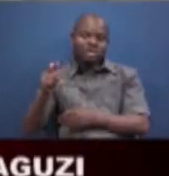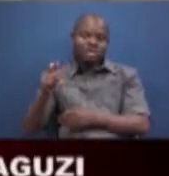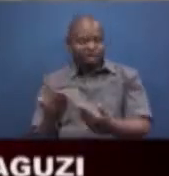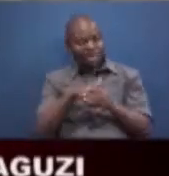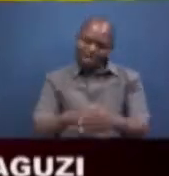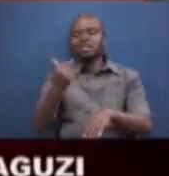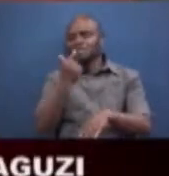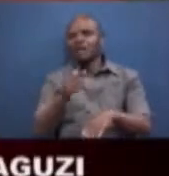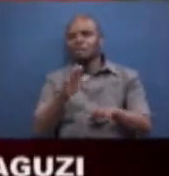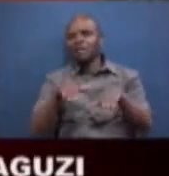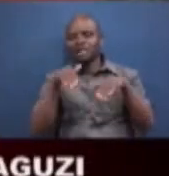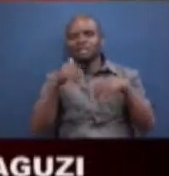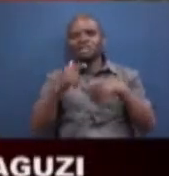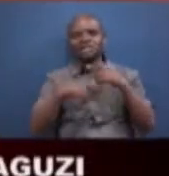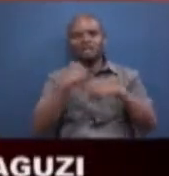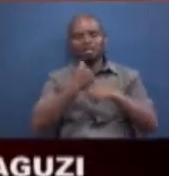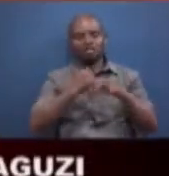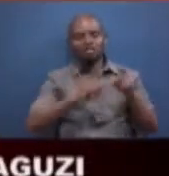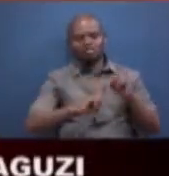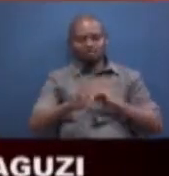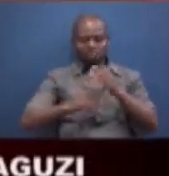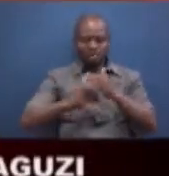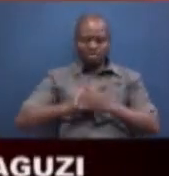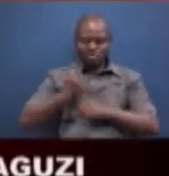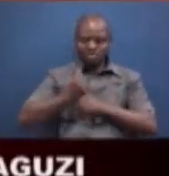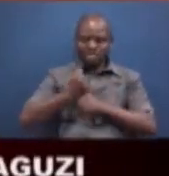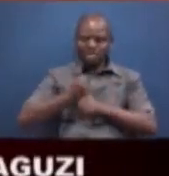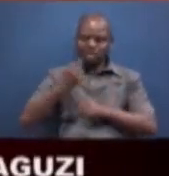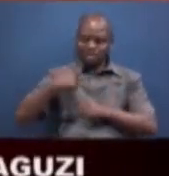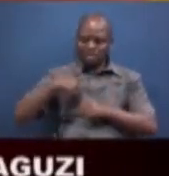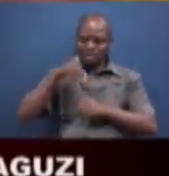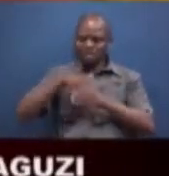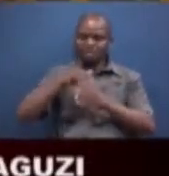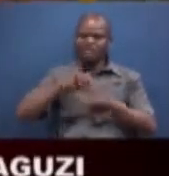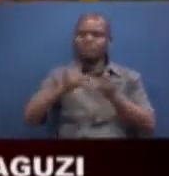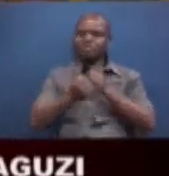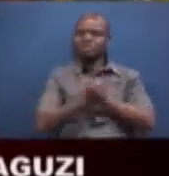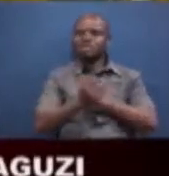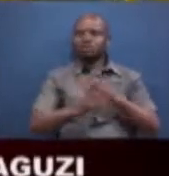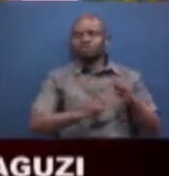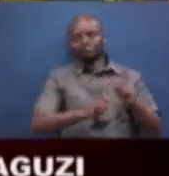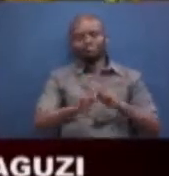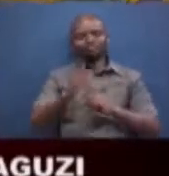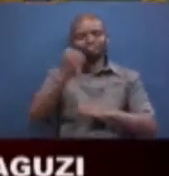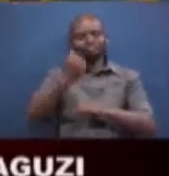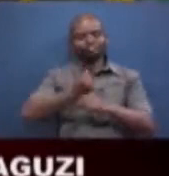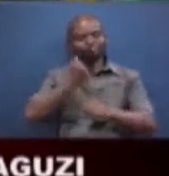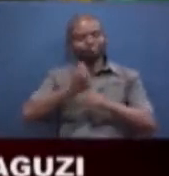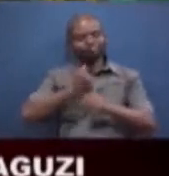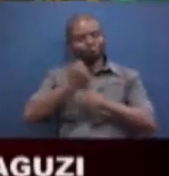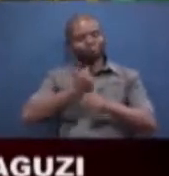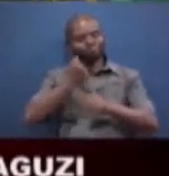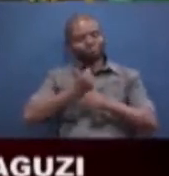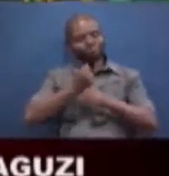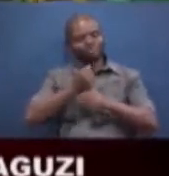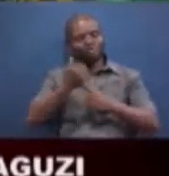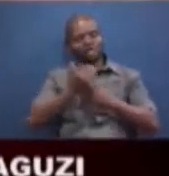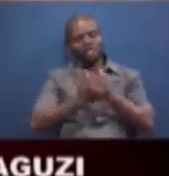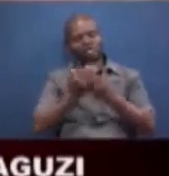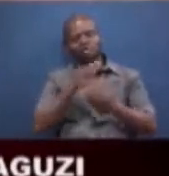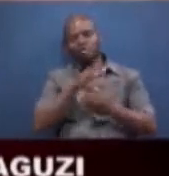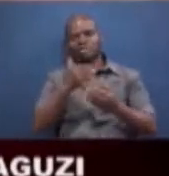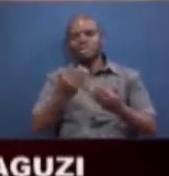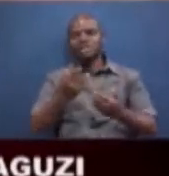Mikidadi amesema baraza hilo litaendelea kufuatilia kwa karibu utekelezaji wa ilani ya CCM sambamba na miradi inayotekelezwa kwa wananchi wote wilayani